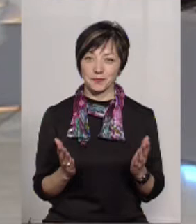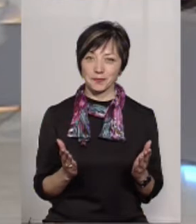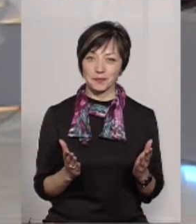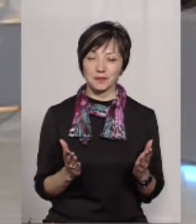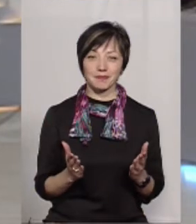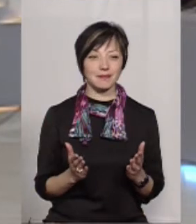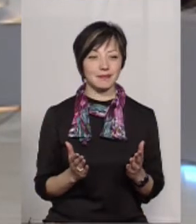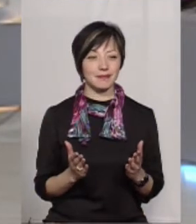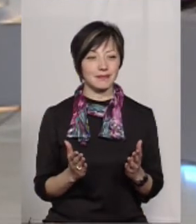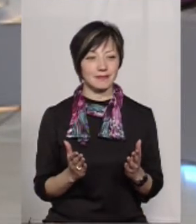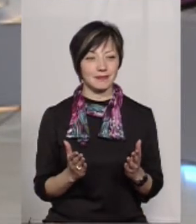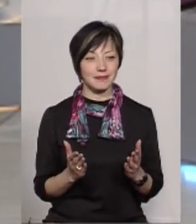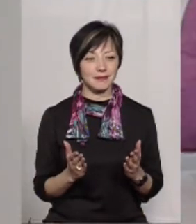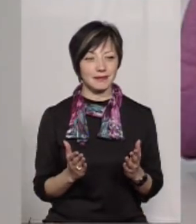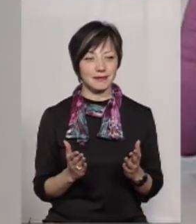Я